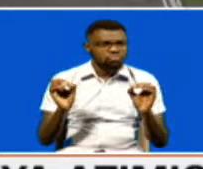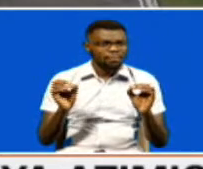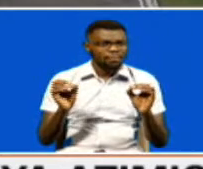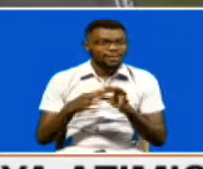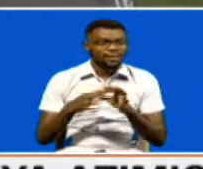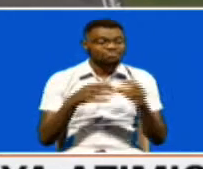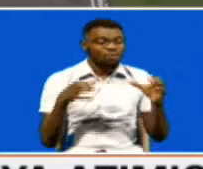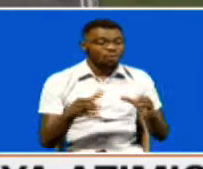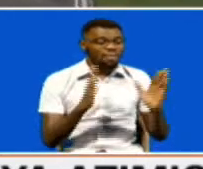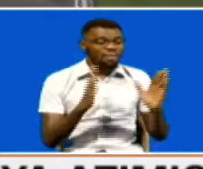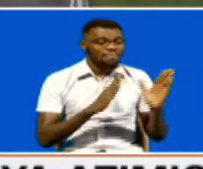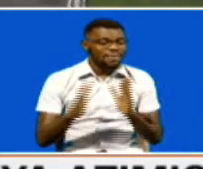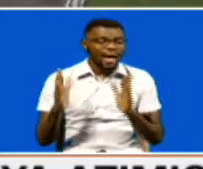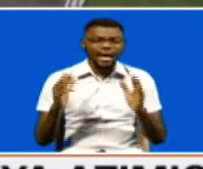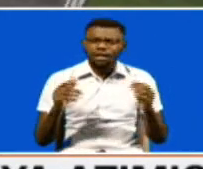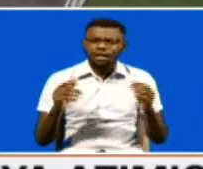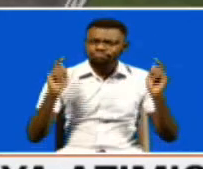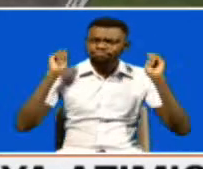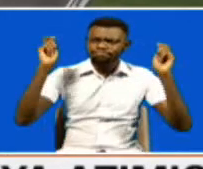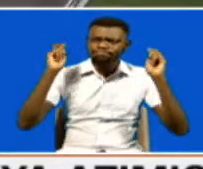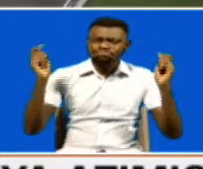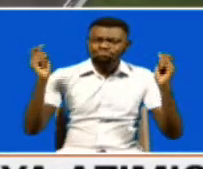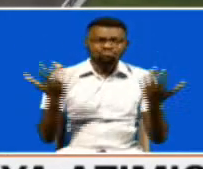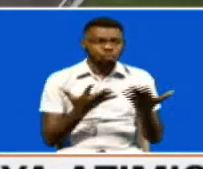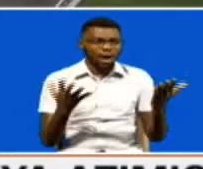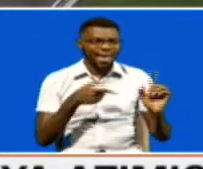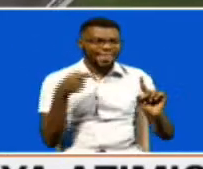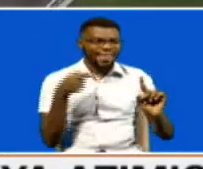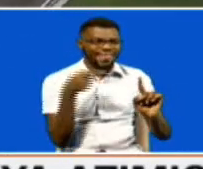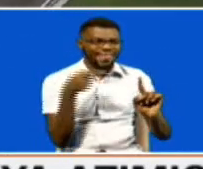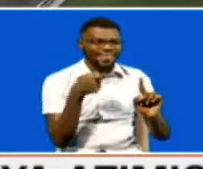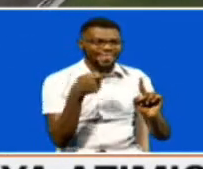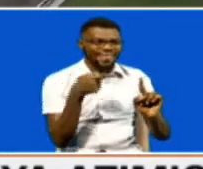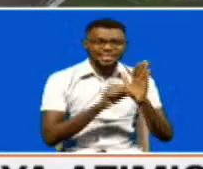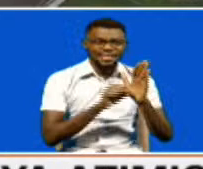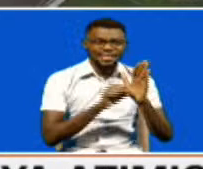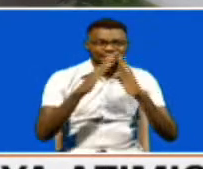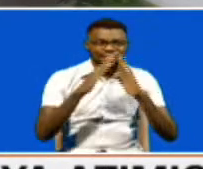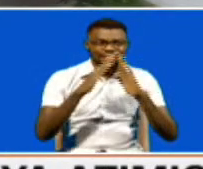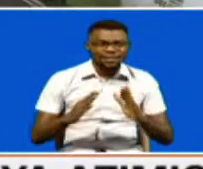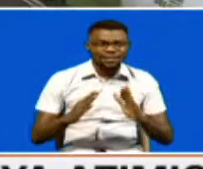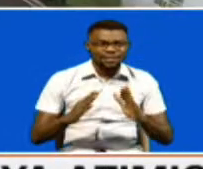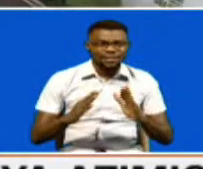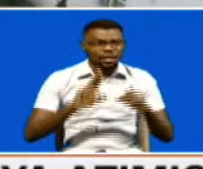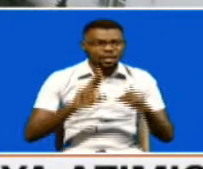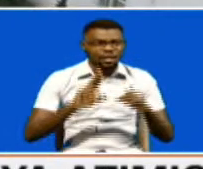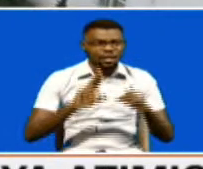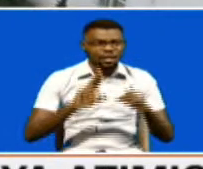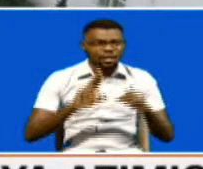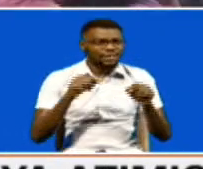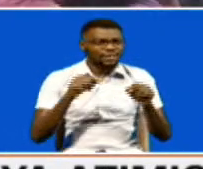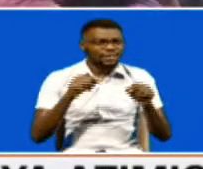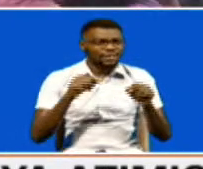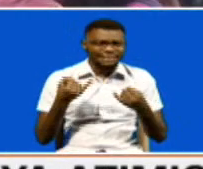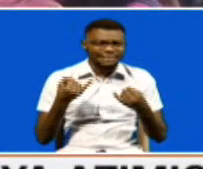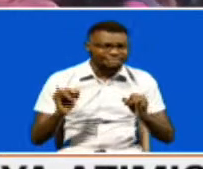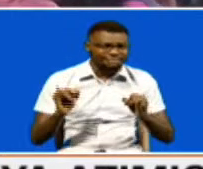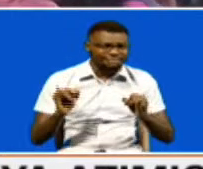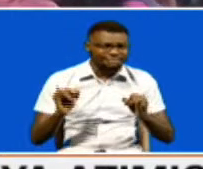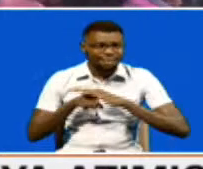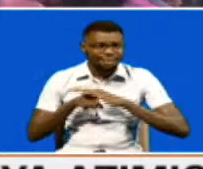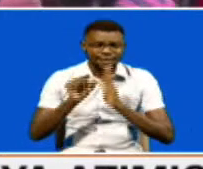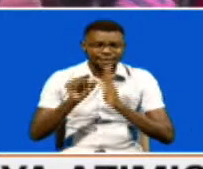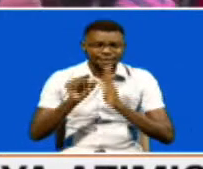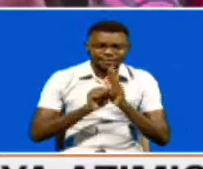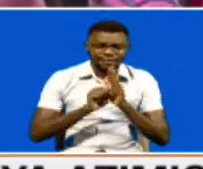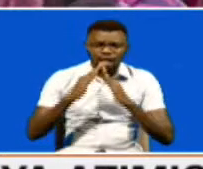kwamba wananuia kuandamana moja kwa moja hadi ikulu hapa jijini, Bungei aliwasihi kutojaribu, kwani ikulu ni moja